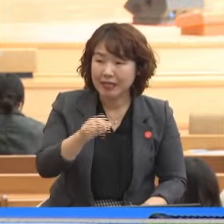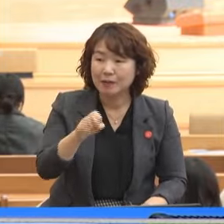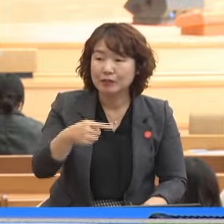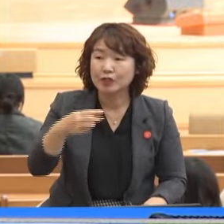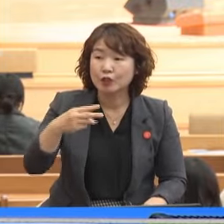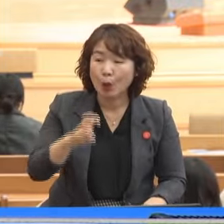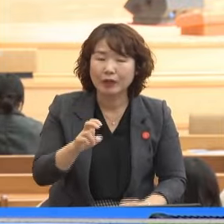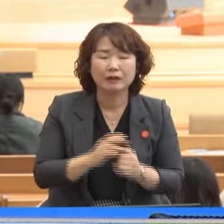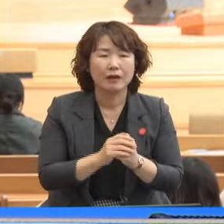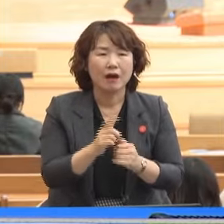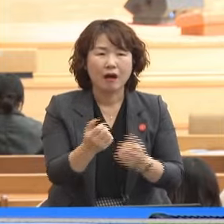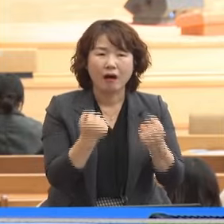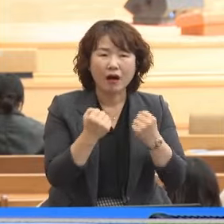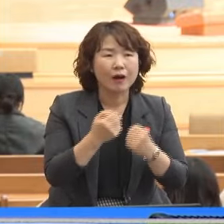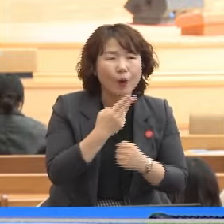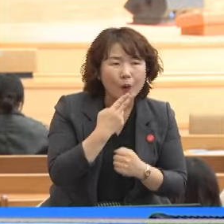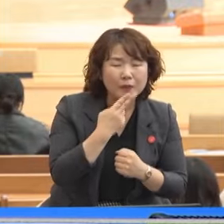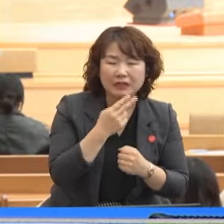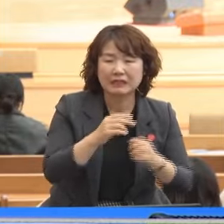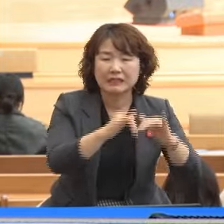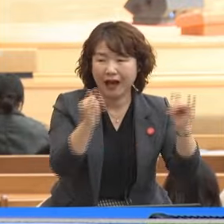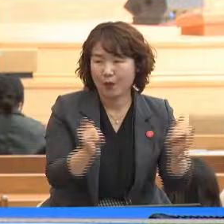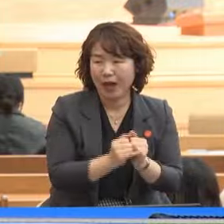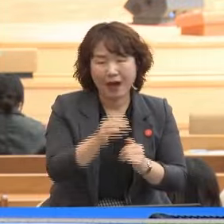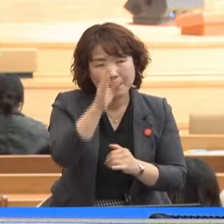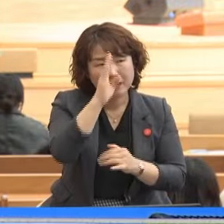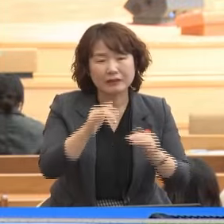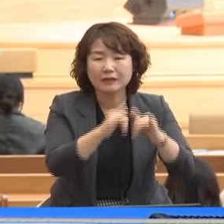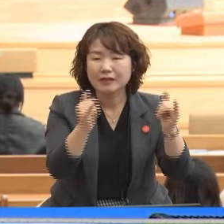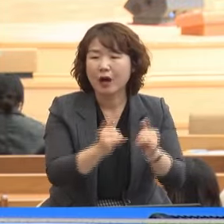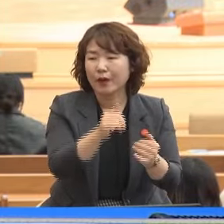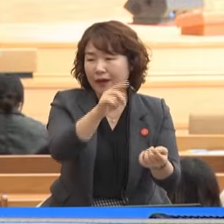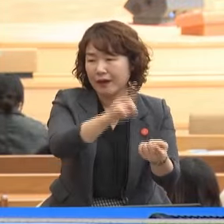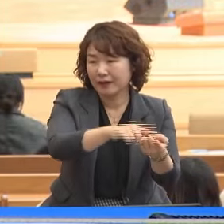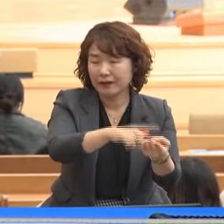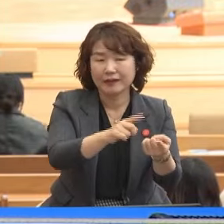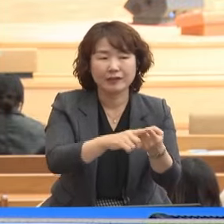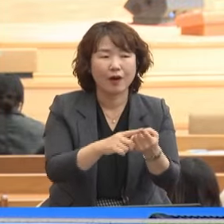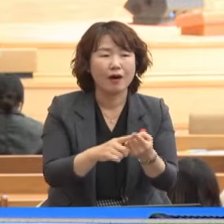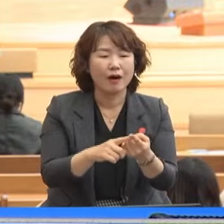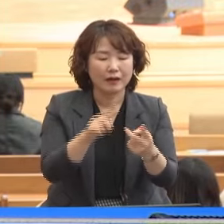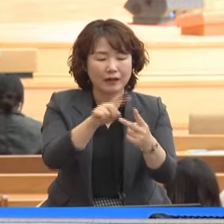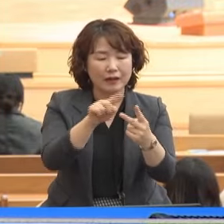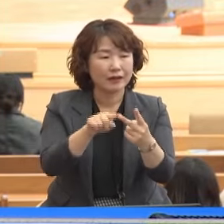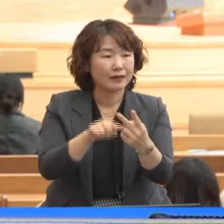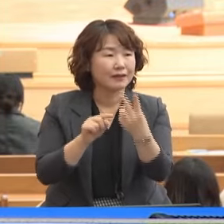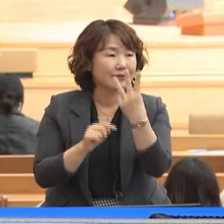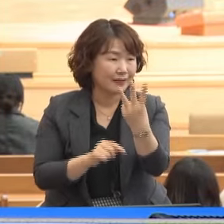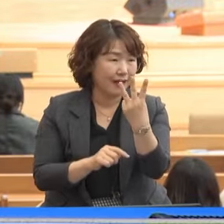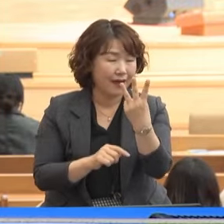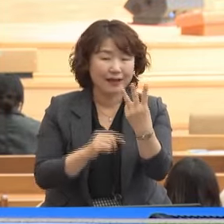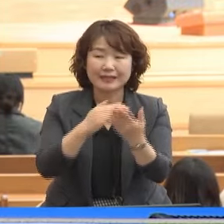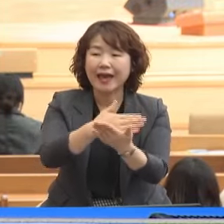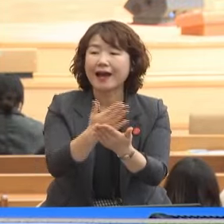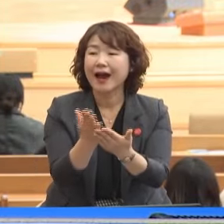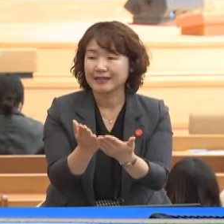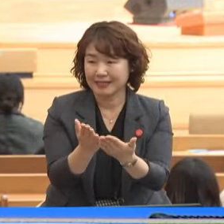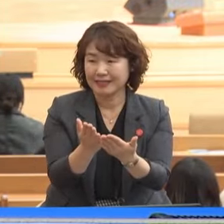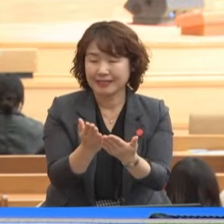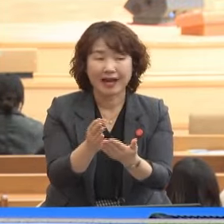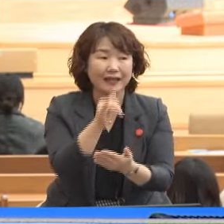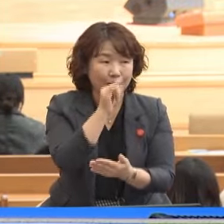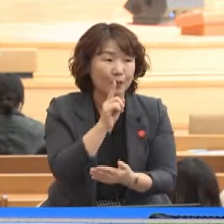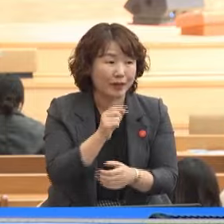시대, 건강하지 못하고 병든 사회에 대해서 세 가지를 특징 지어서 얘기를해요. 첫 번째,